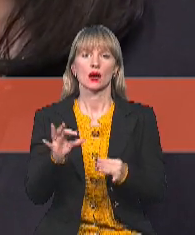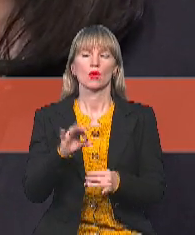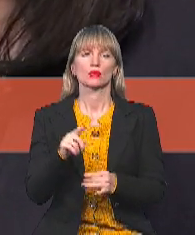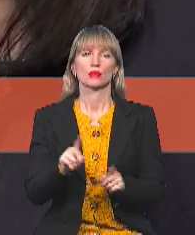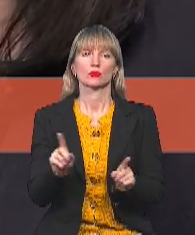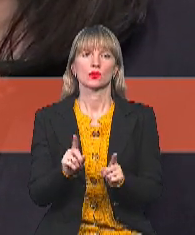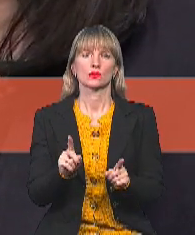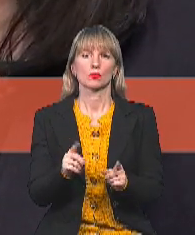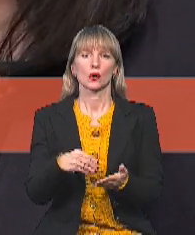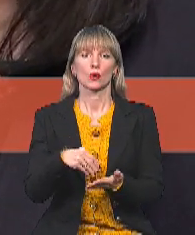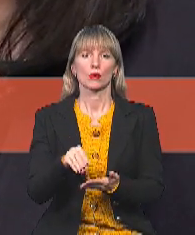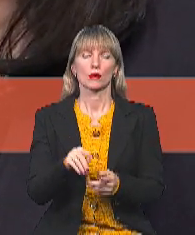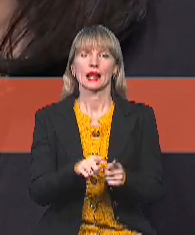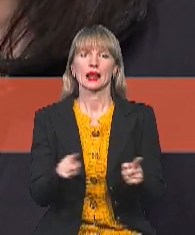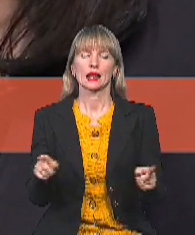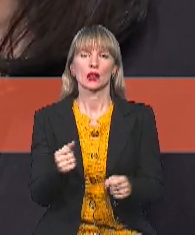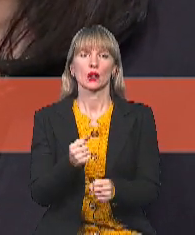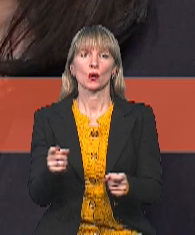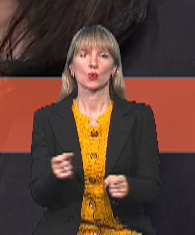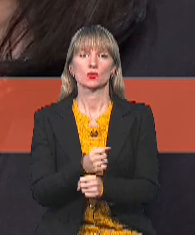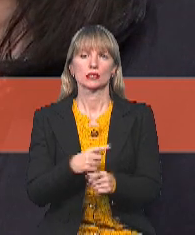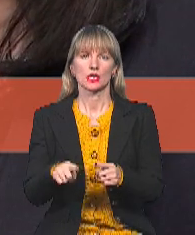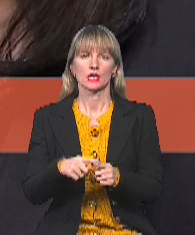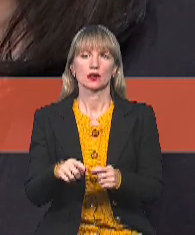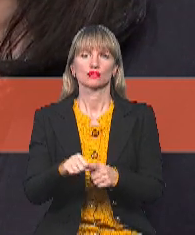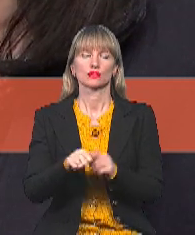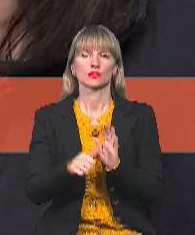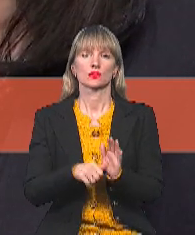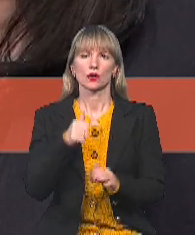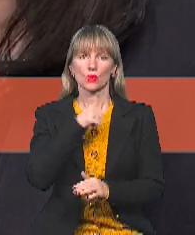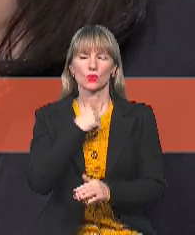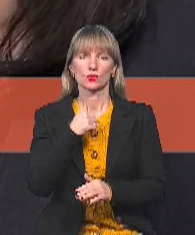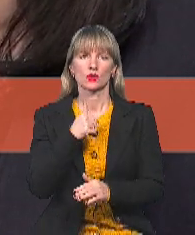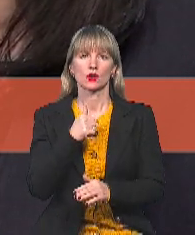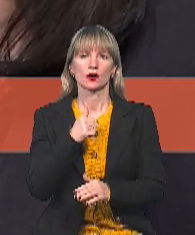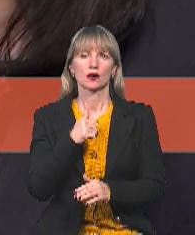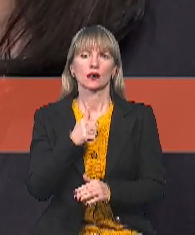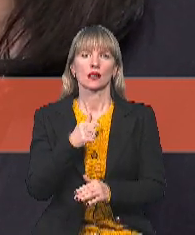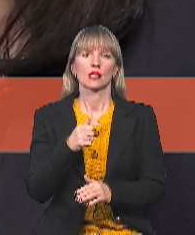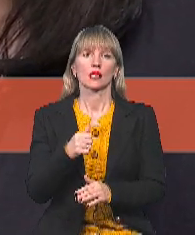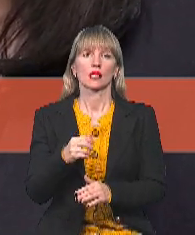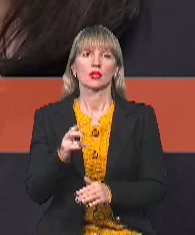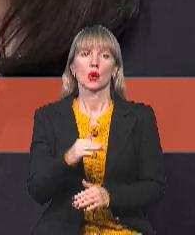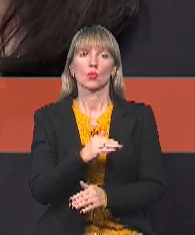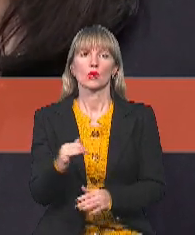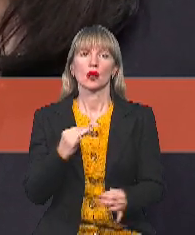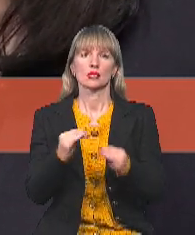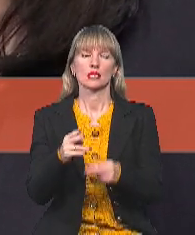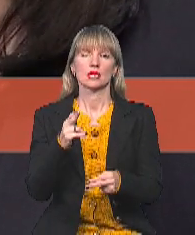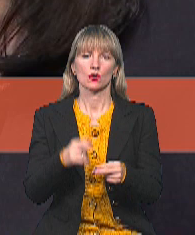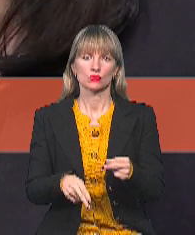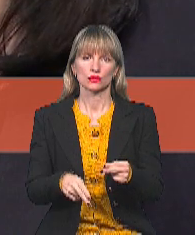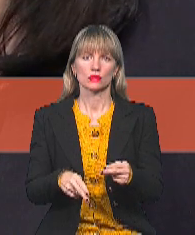чтобы закупить линейный ускоритель, по-моему, еще с 16-го года. Ну, как-то оно все на уровне разговоров закончилось.